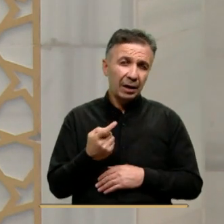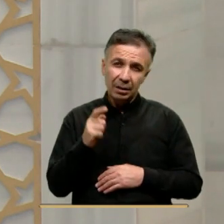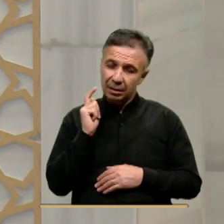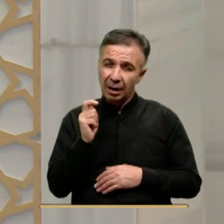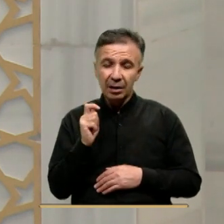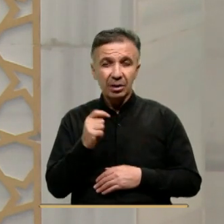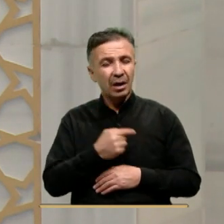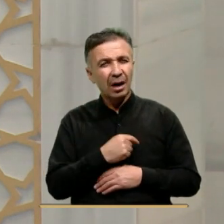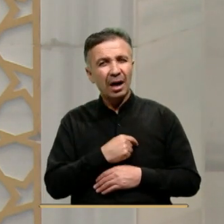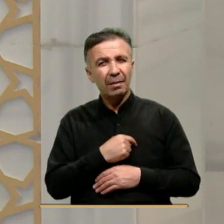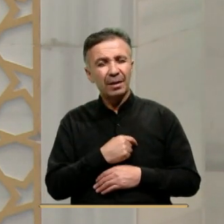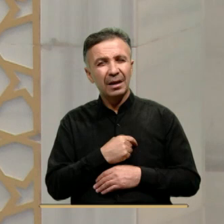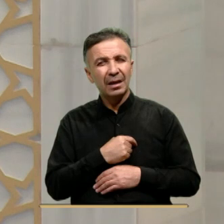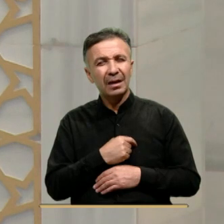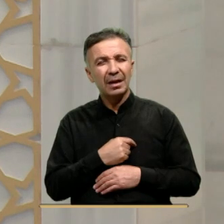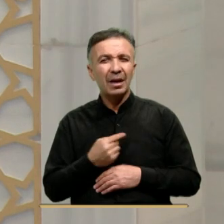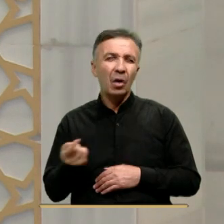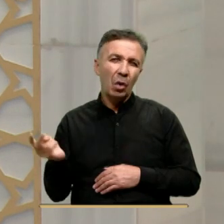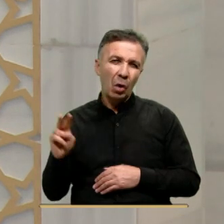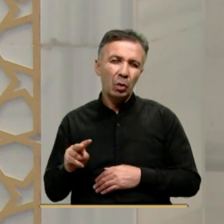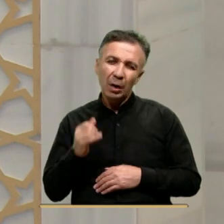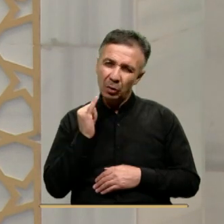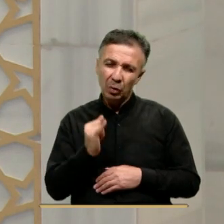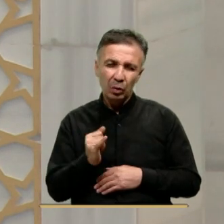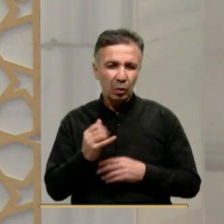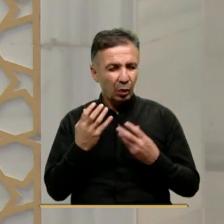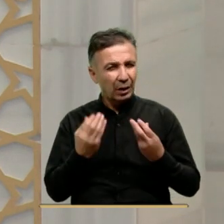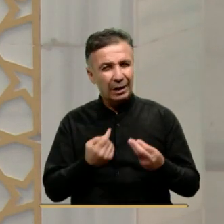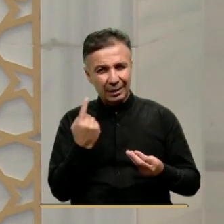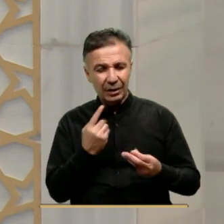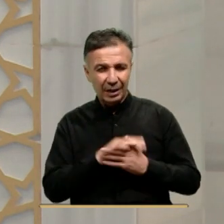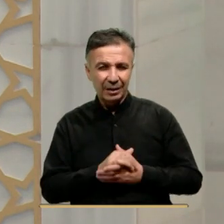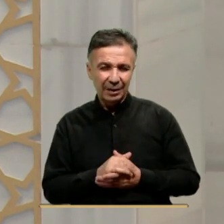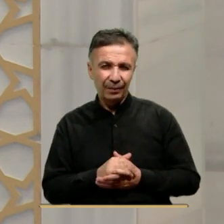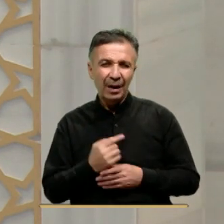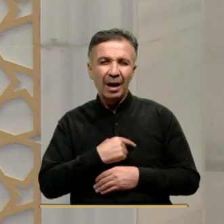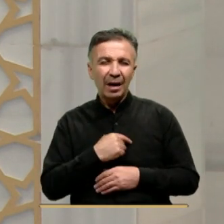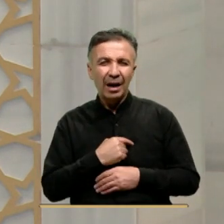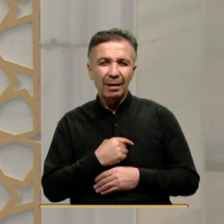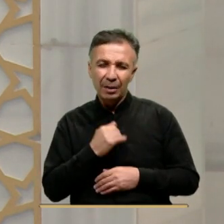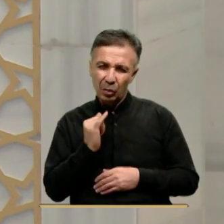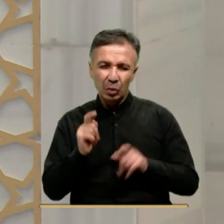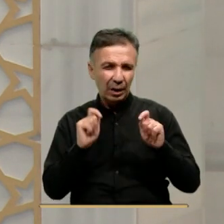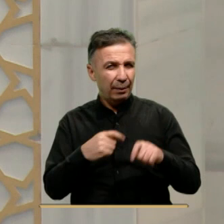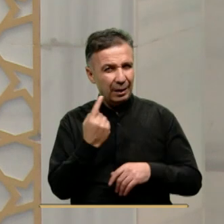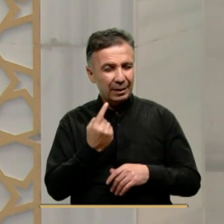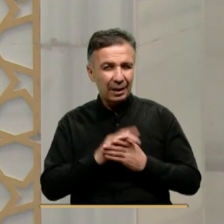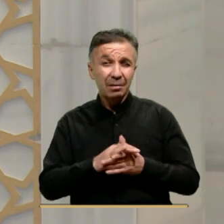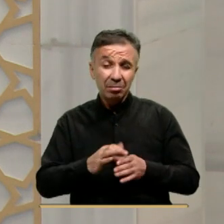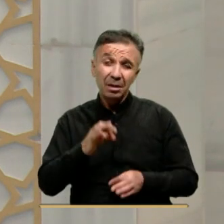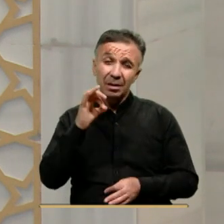kalbi öldüren şeylerdir kalbi kirleten şeylerdir kalbi paslandırır